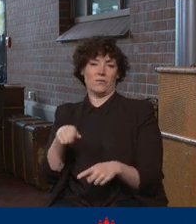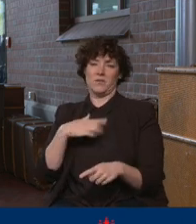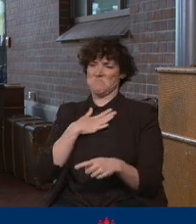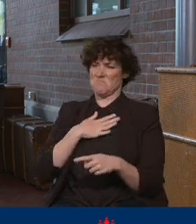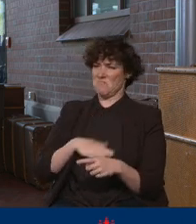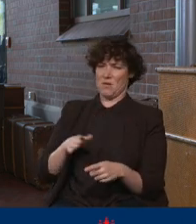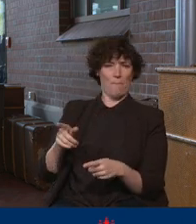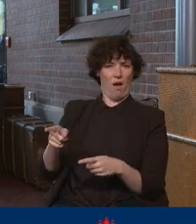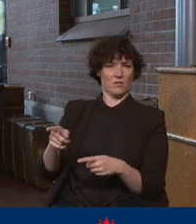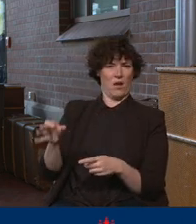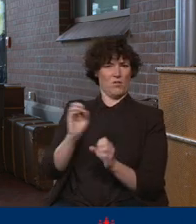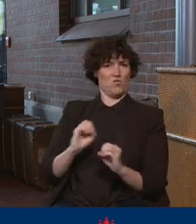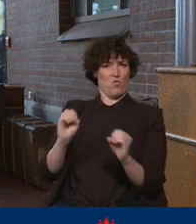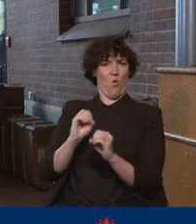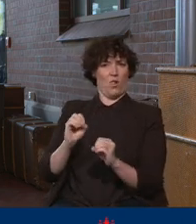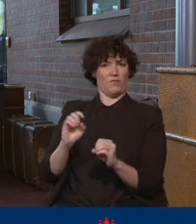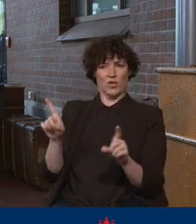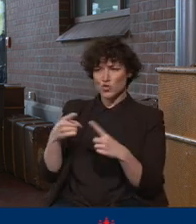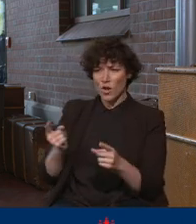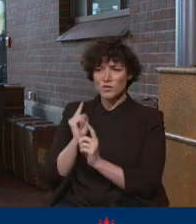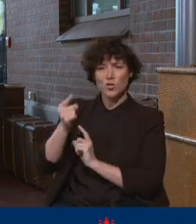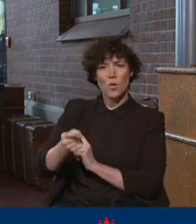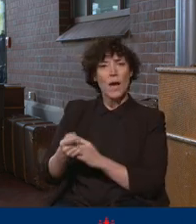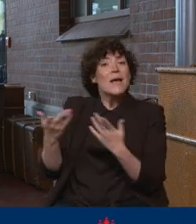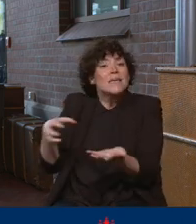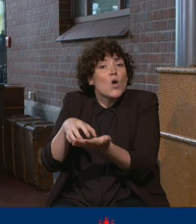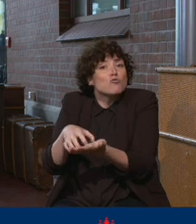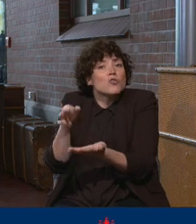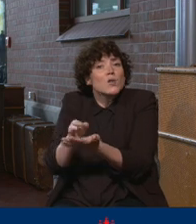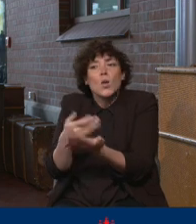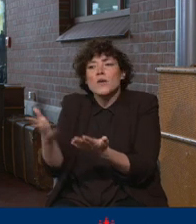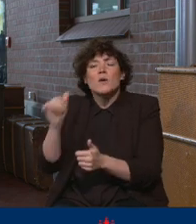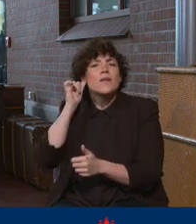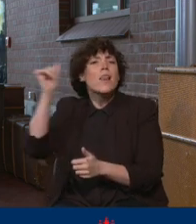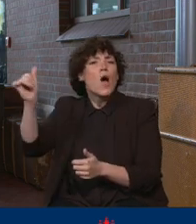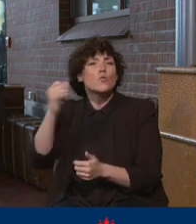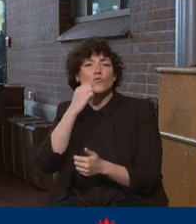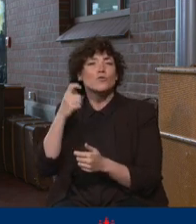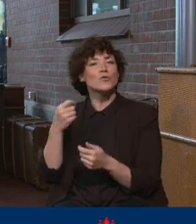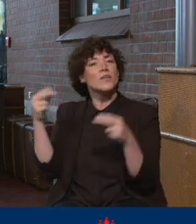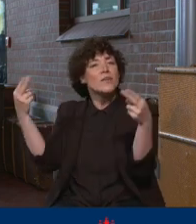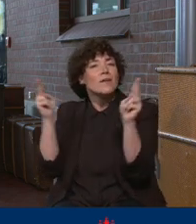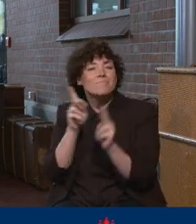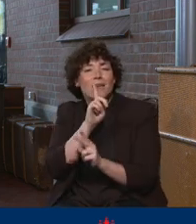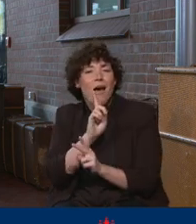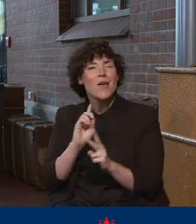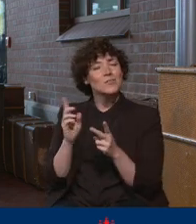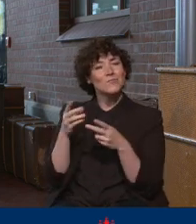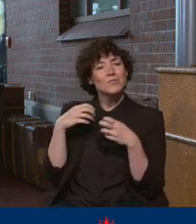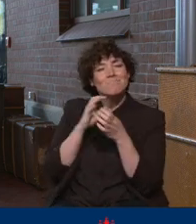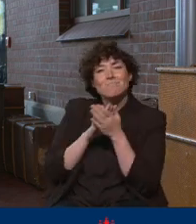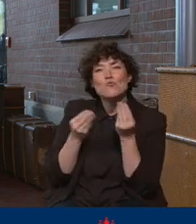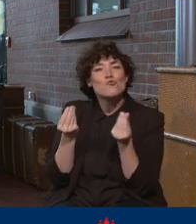orte in dieser stadt unter ist es laut und da machen wir es auch gar nicht kuschelig aber mit diesen lagen muss man glaube ich die muss man in einen